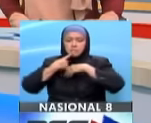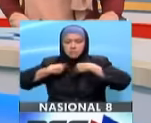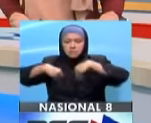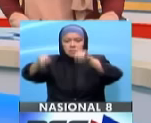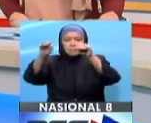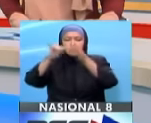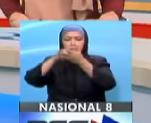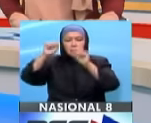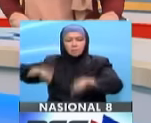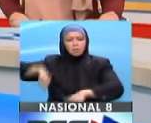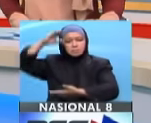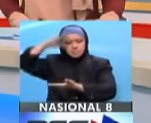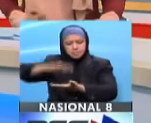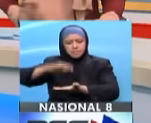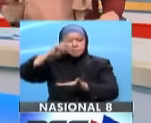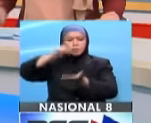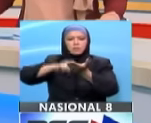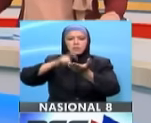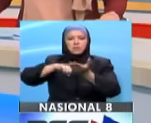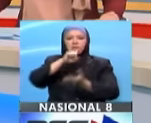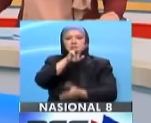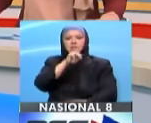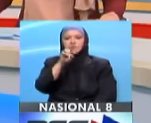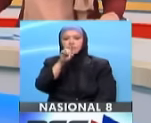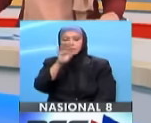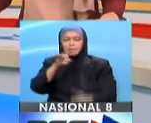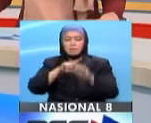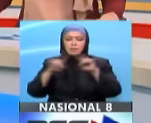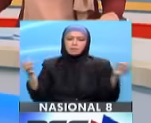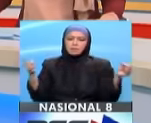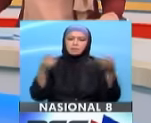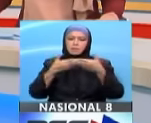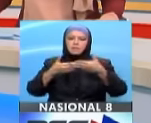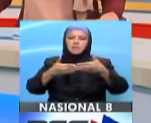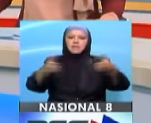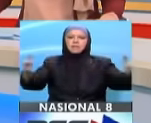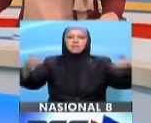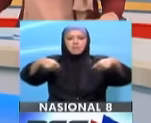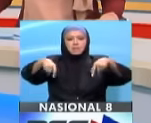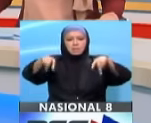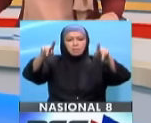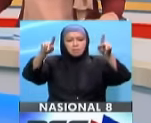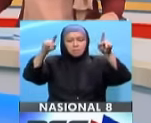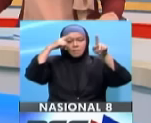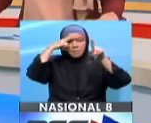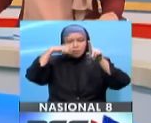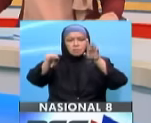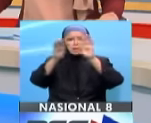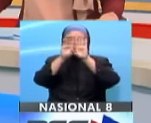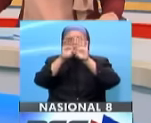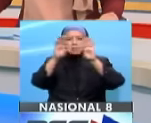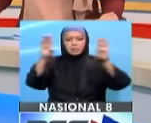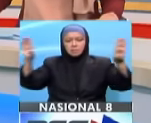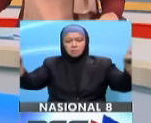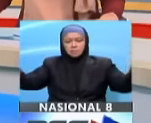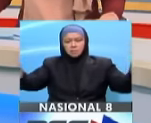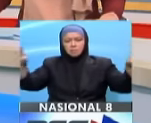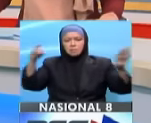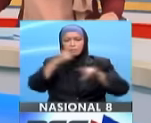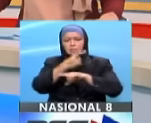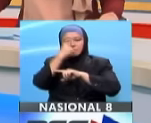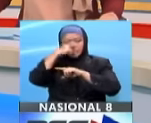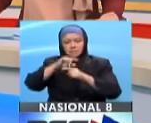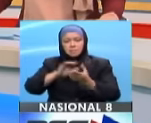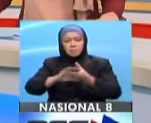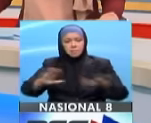mengurangkan hutang 1MDB, namun ia akan membuka pintu negara kepada ancaman keselamatan kerana tiada jaminan negara pembeli